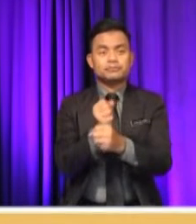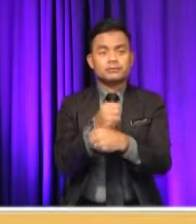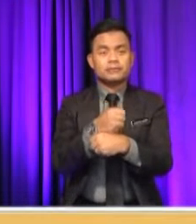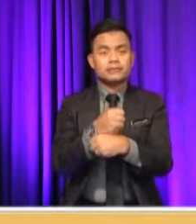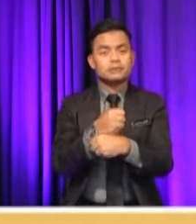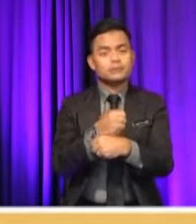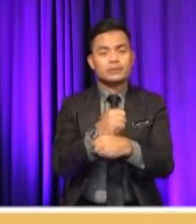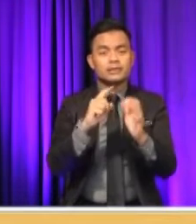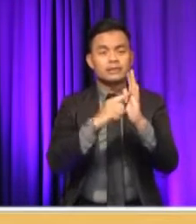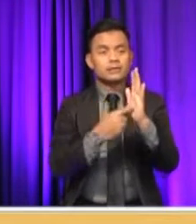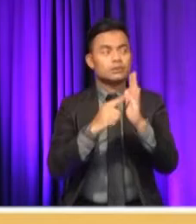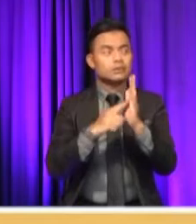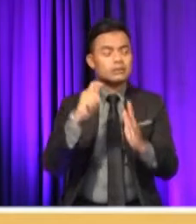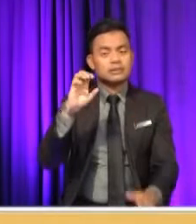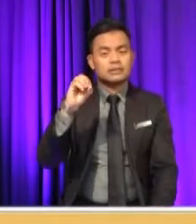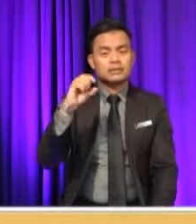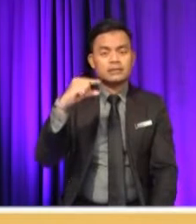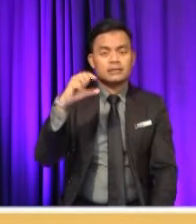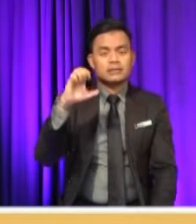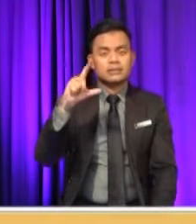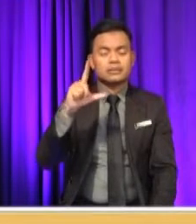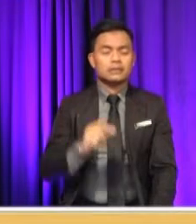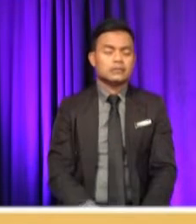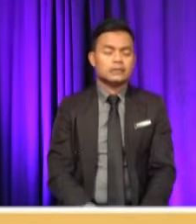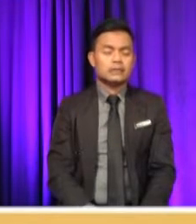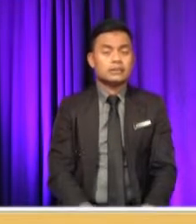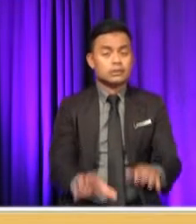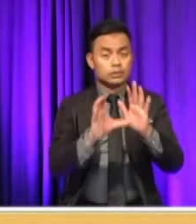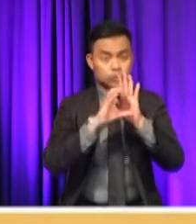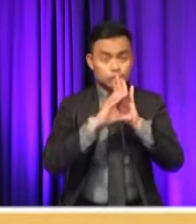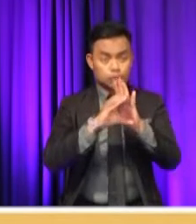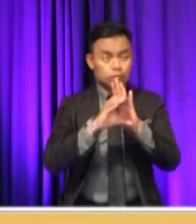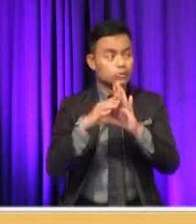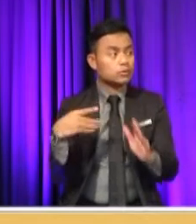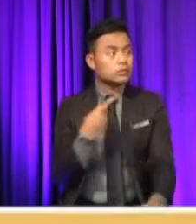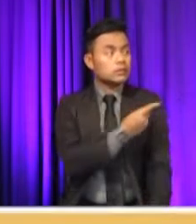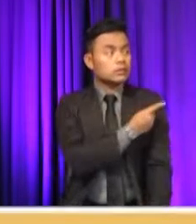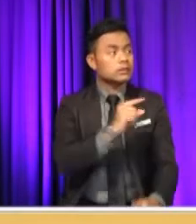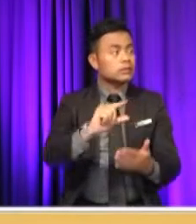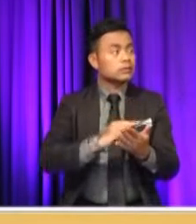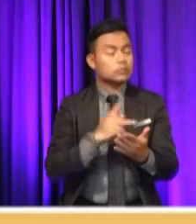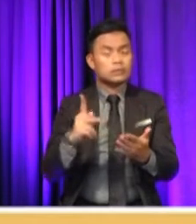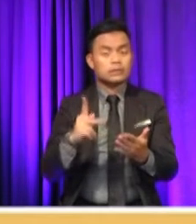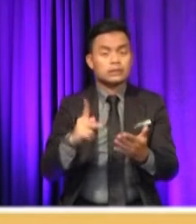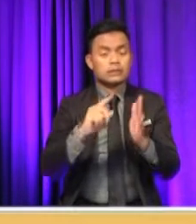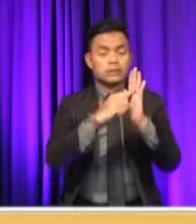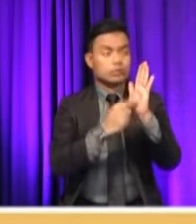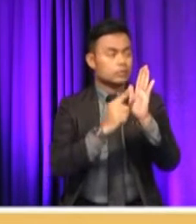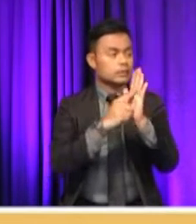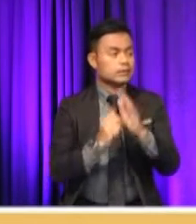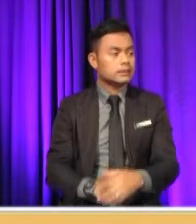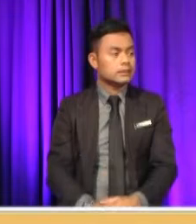toggle dengan panel kawalan elektrik ni adalah contoh dekat mana kita gunakan Swiss toggle ni.